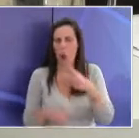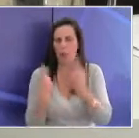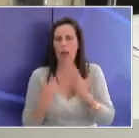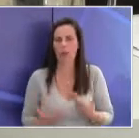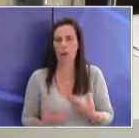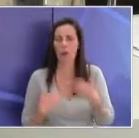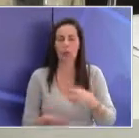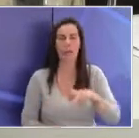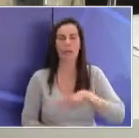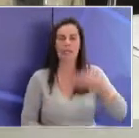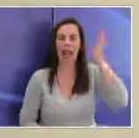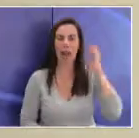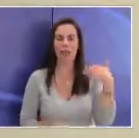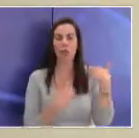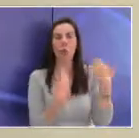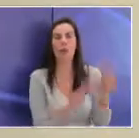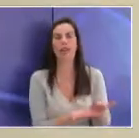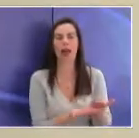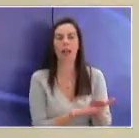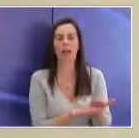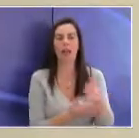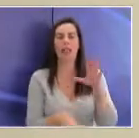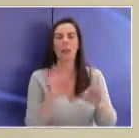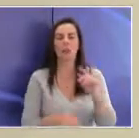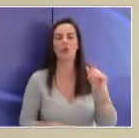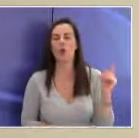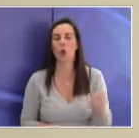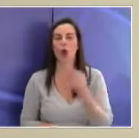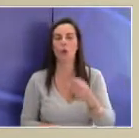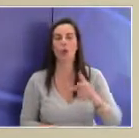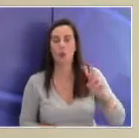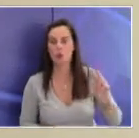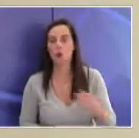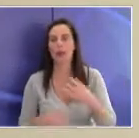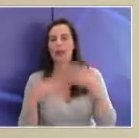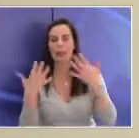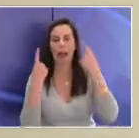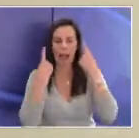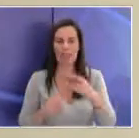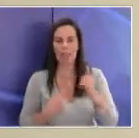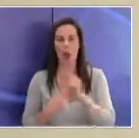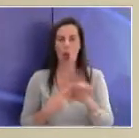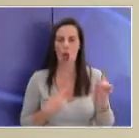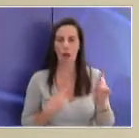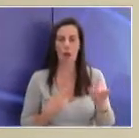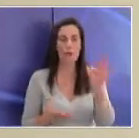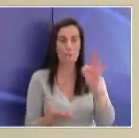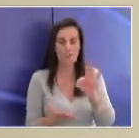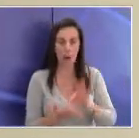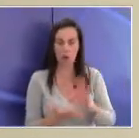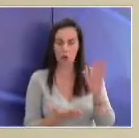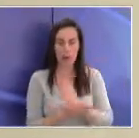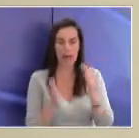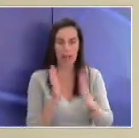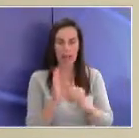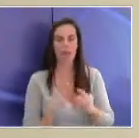הולך לתת פרס ללפיד, לתת לו מתנה, את הבחירות שכולם יהיו עוד פעם עם סיפורי חרדים כן ולא. ברגע שהוא קובע את